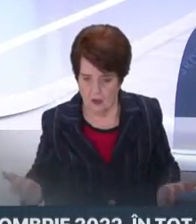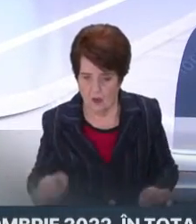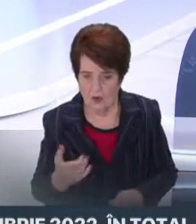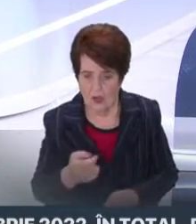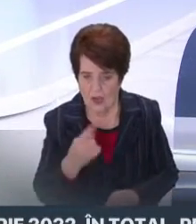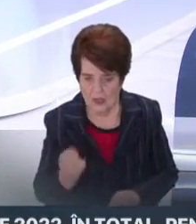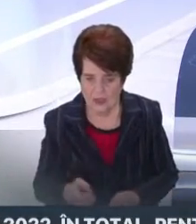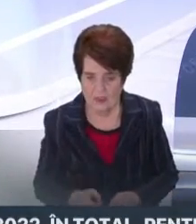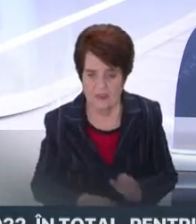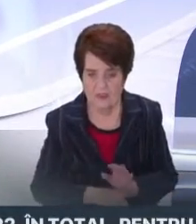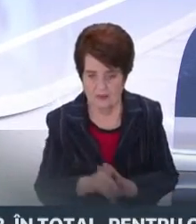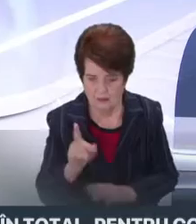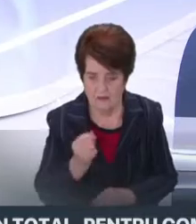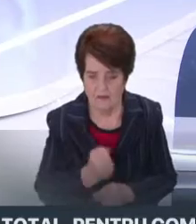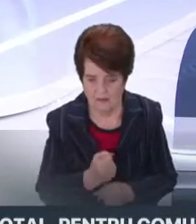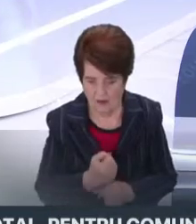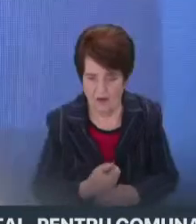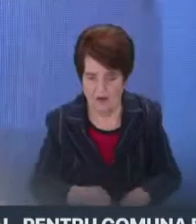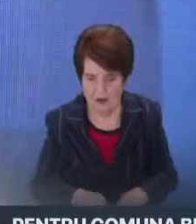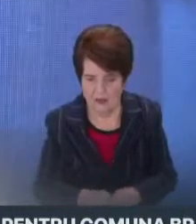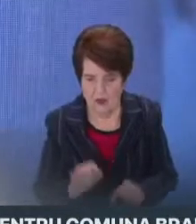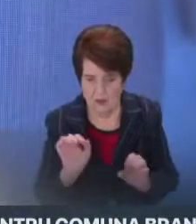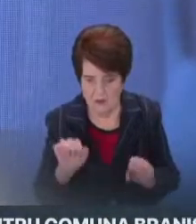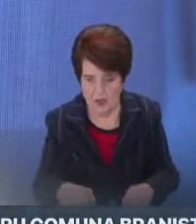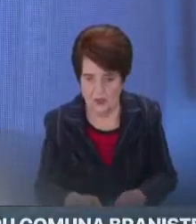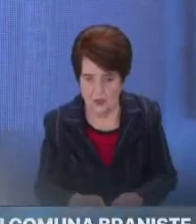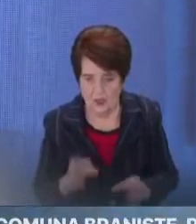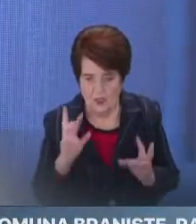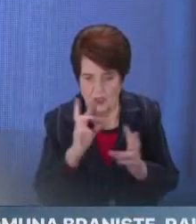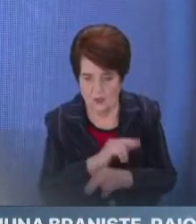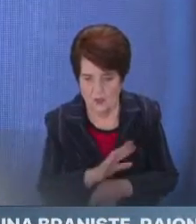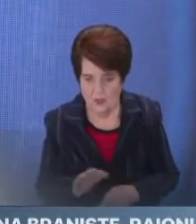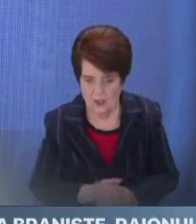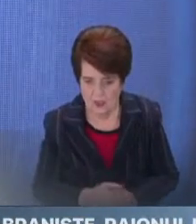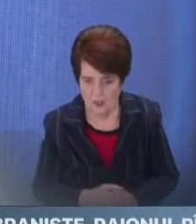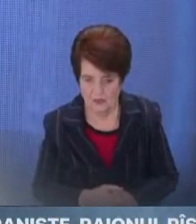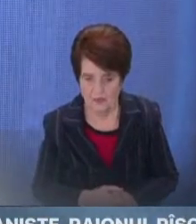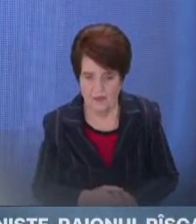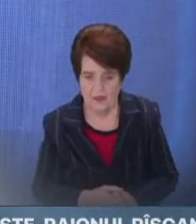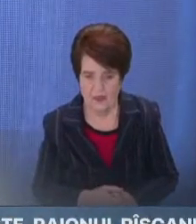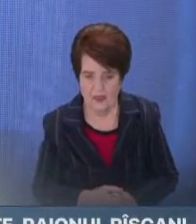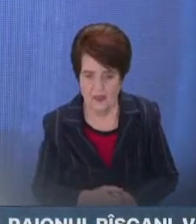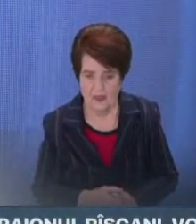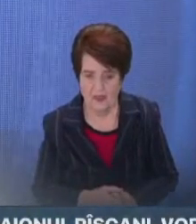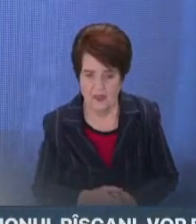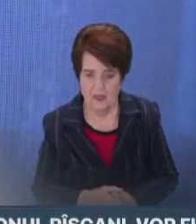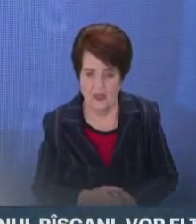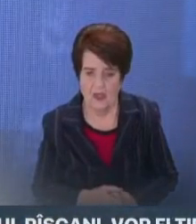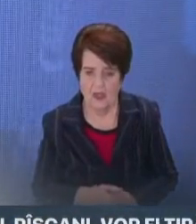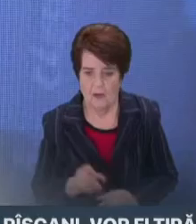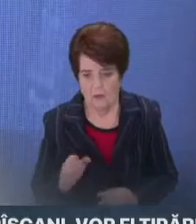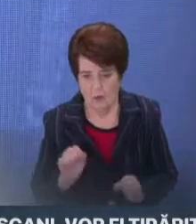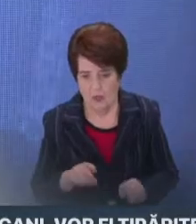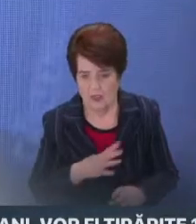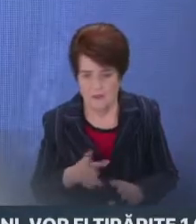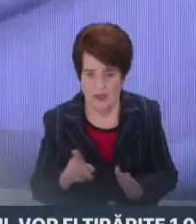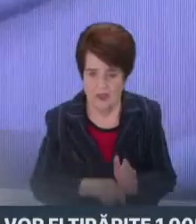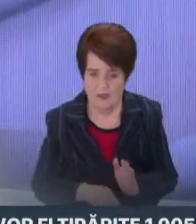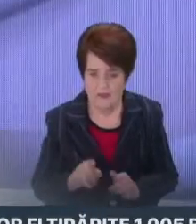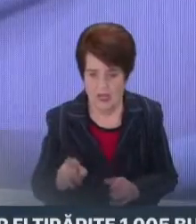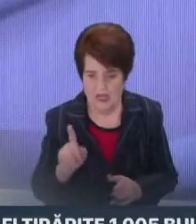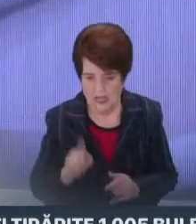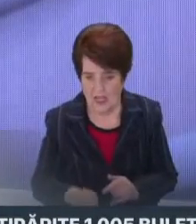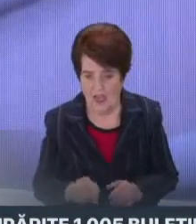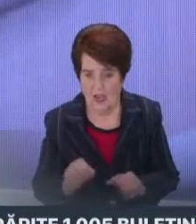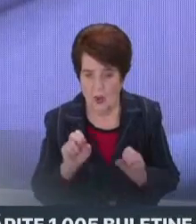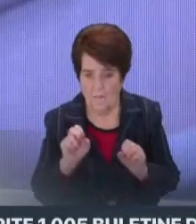recurg la astfel de metode pe care ei le consideră și poate și sunt mai ieftine, dar și periculoase.